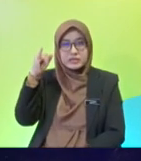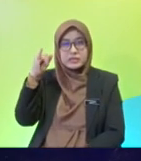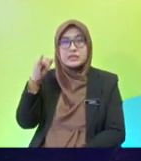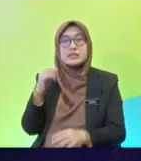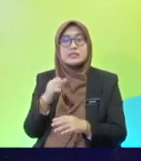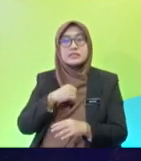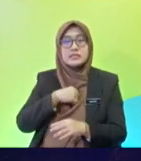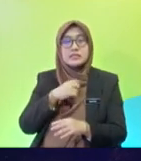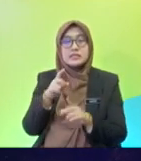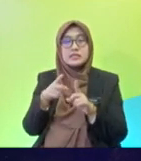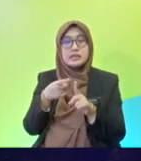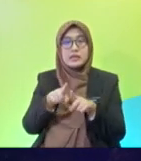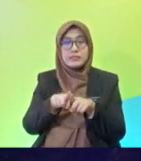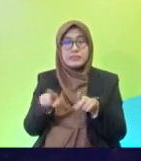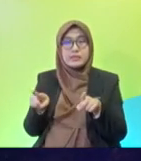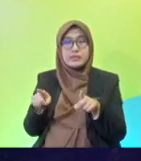kawan-kawan